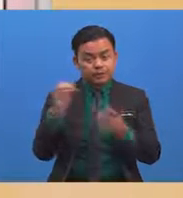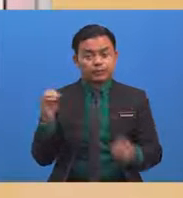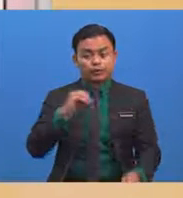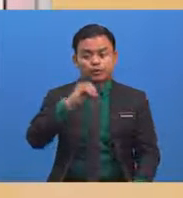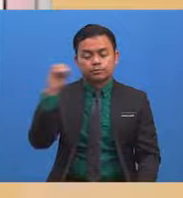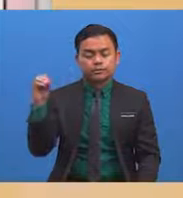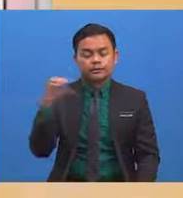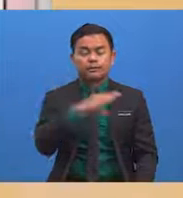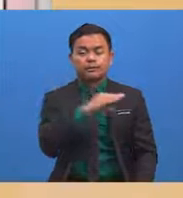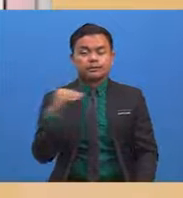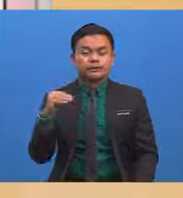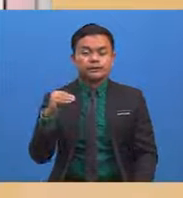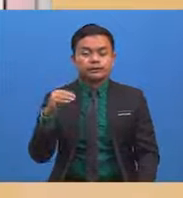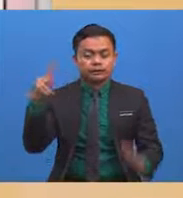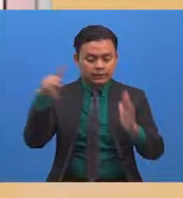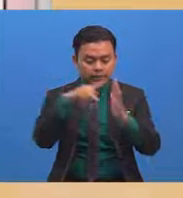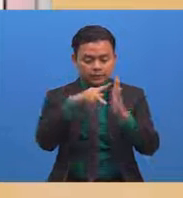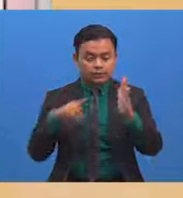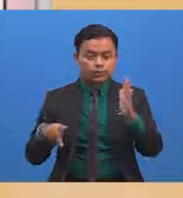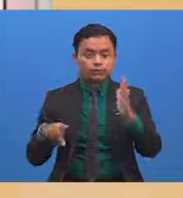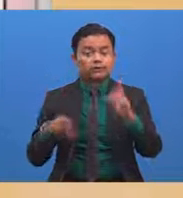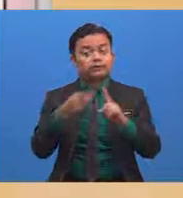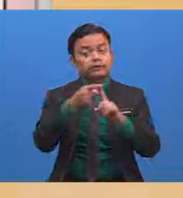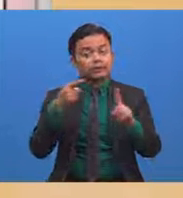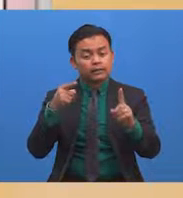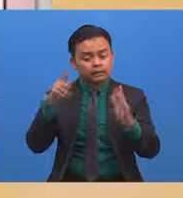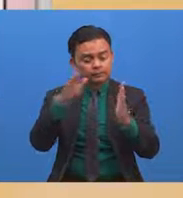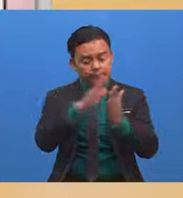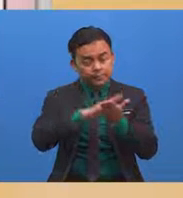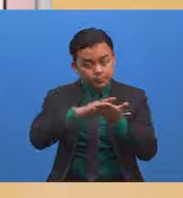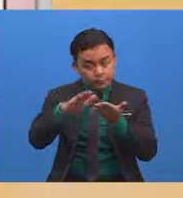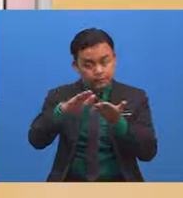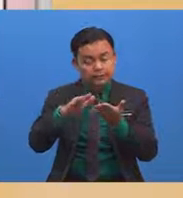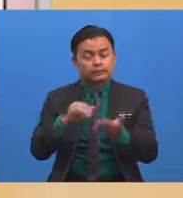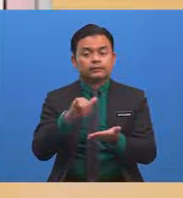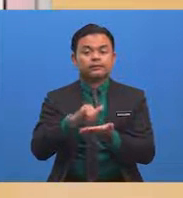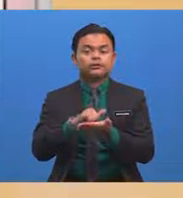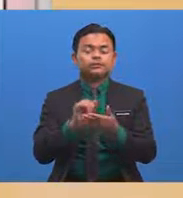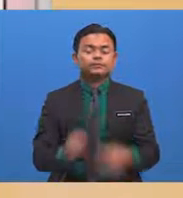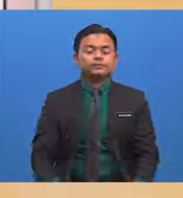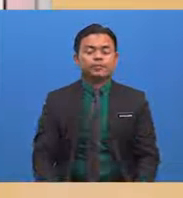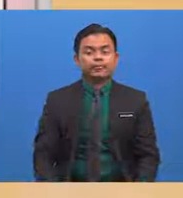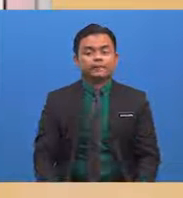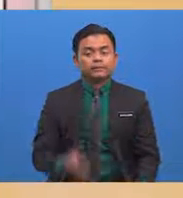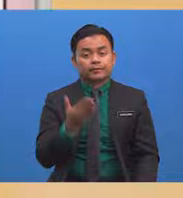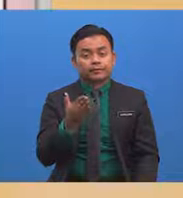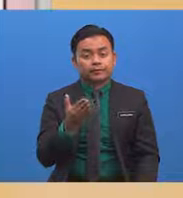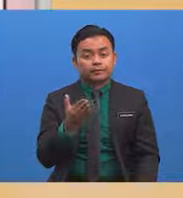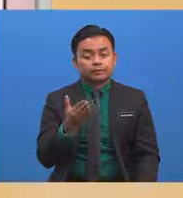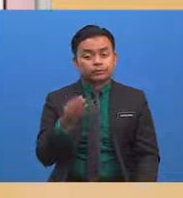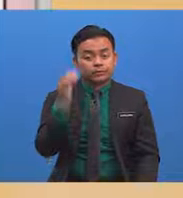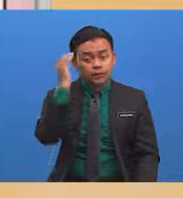dan dilantun dari permukaan itu. Dan kamu harus tahu